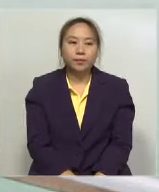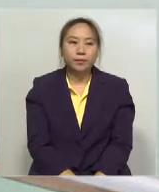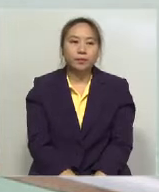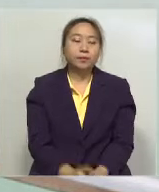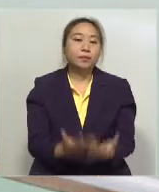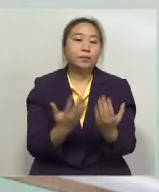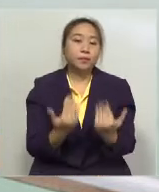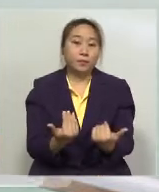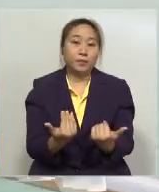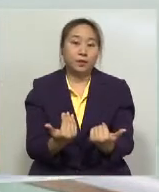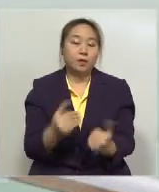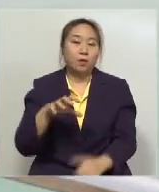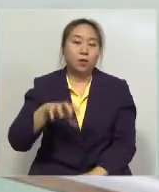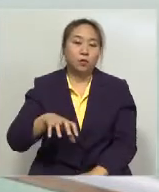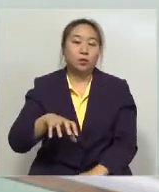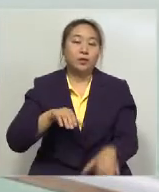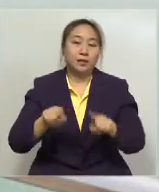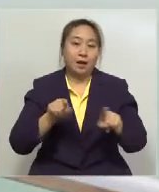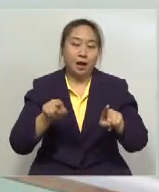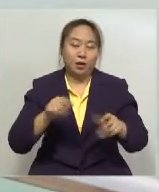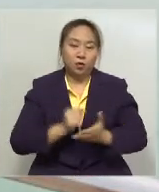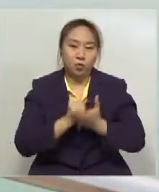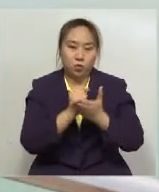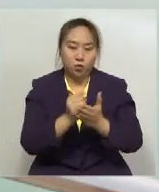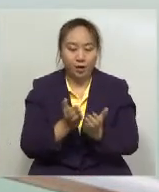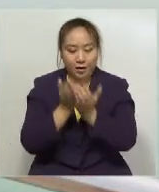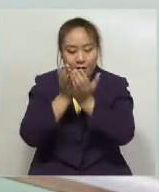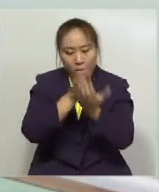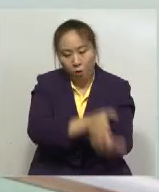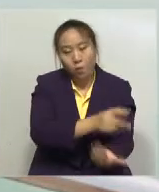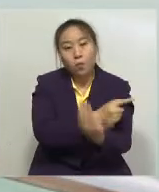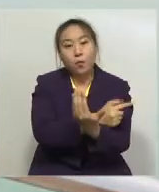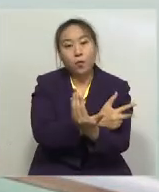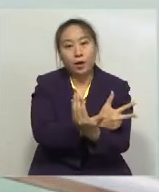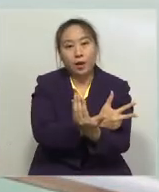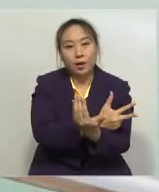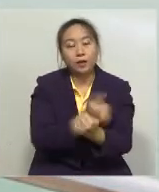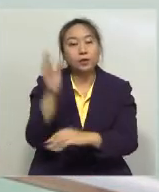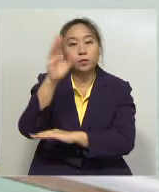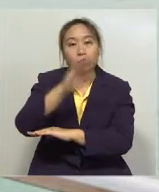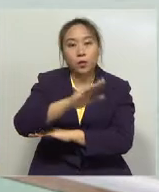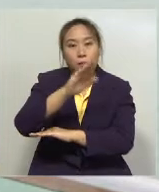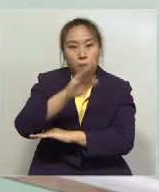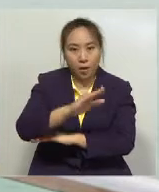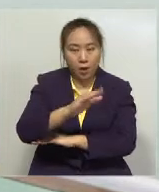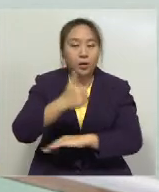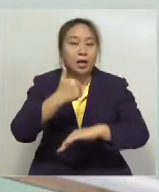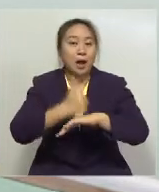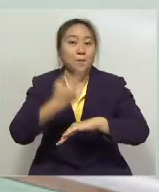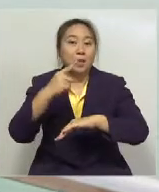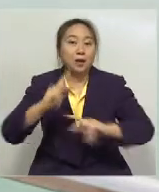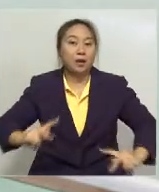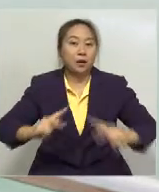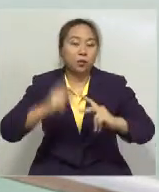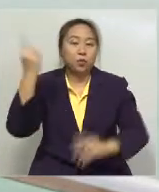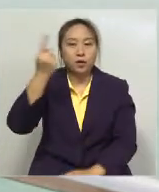ความคืบหน้าล่าสุดนะครับที่ศูนย์บัญชาการเหตุการณ์ช่วยเหลือผู้ประสบเหตุเรือล่มจังหวัดภูเก็ตซึ่งในช่วงบ่ายวันนี้นะครับทางปลัดกระทรวงการท่องเที่ยวและกีฬ